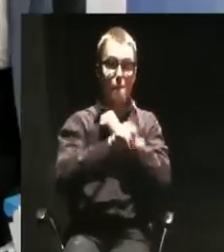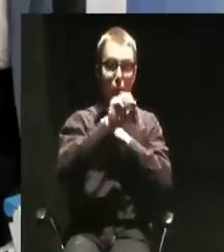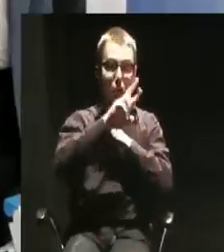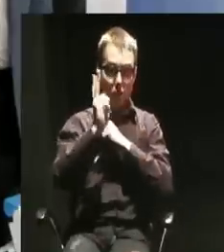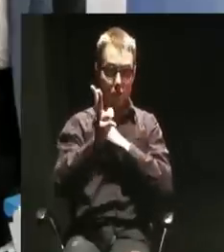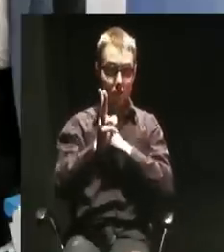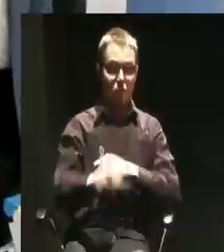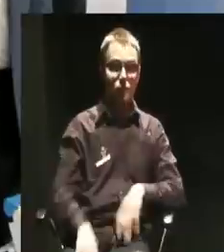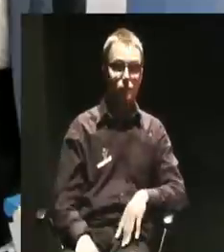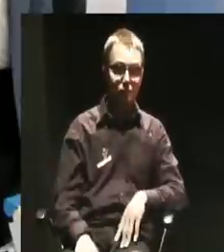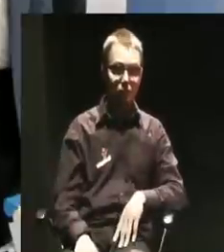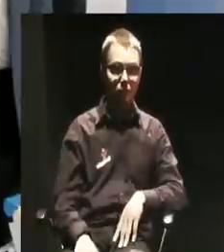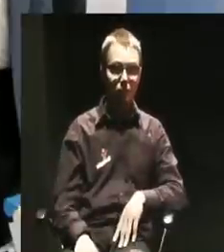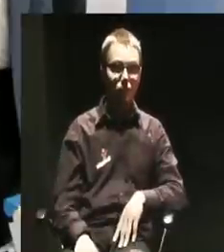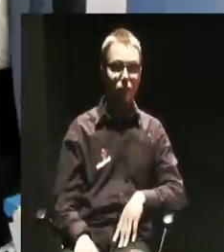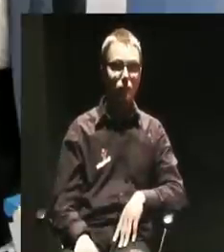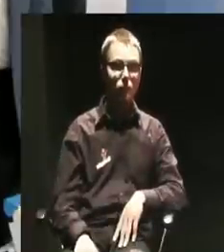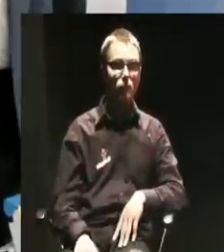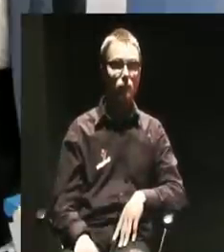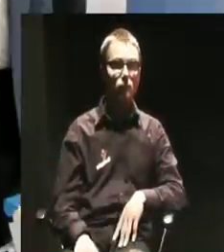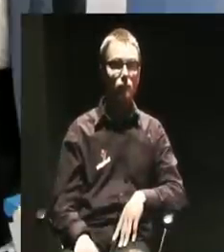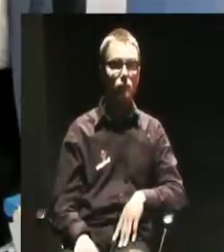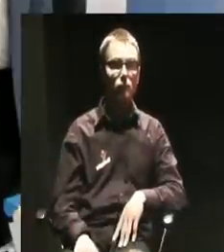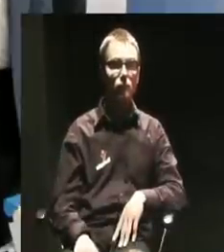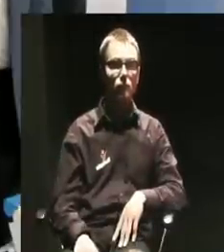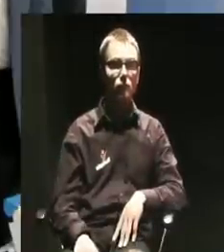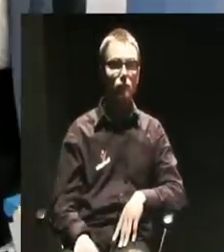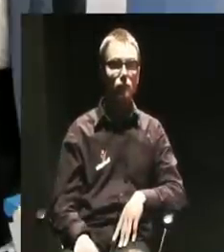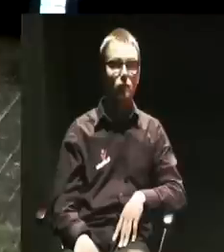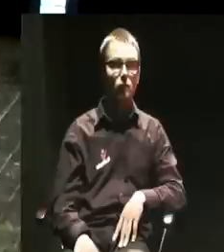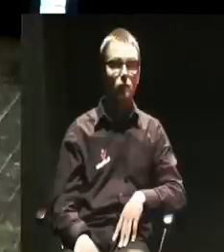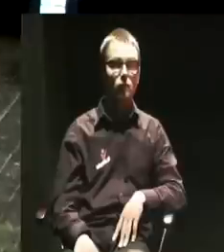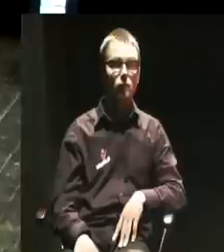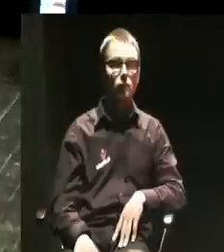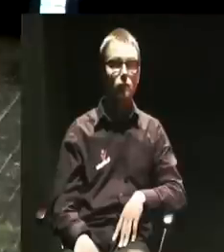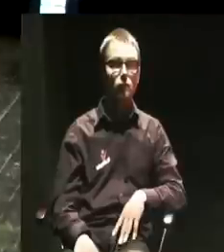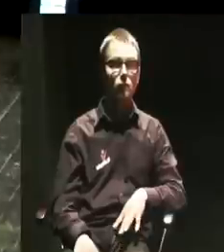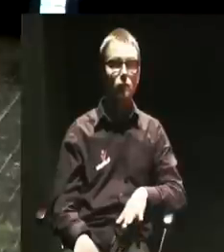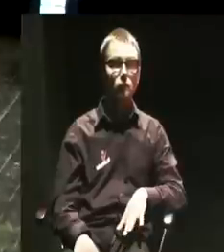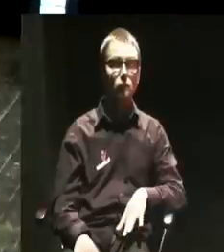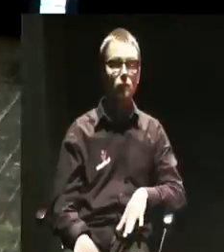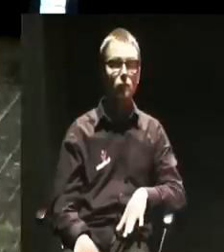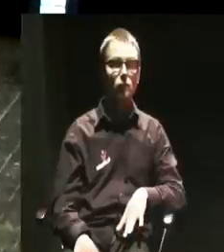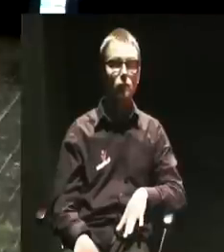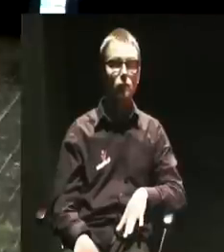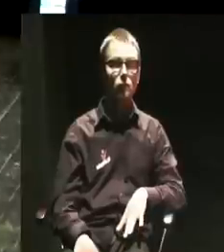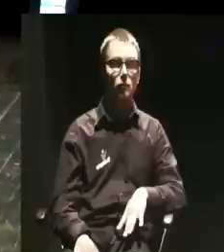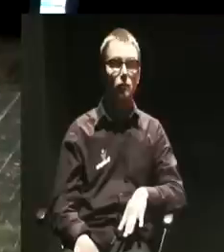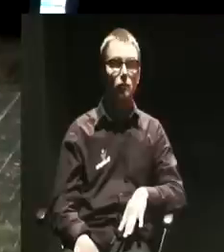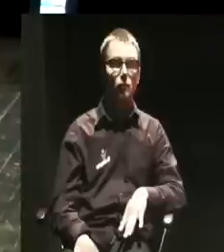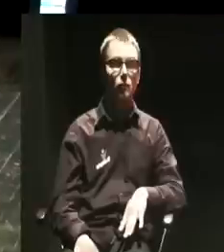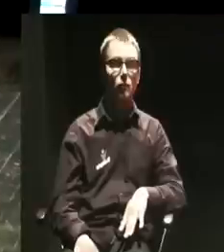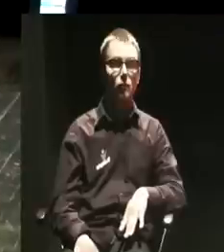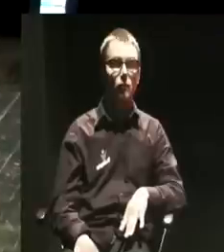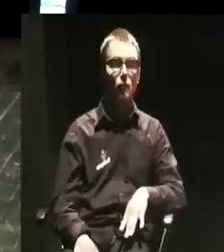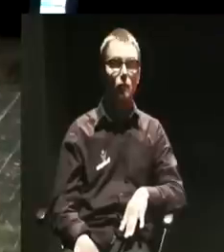genetyczne. Jest to jedyna firma od Mediolanu do Moskwy, która jest w stanie sprawdzić,